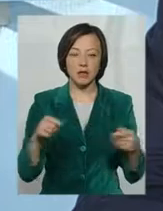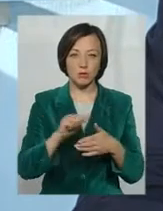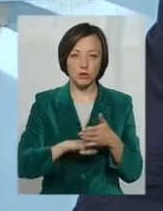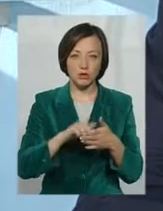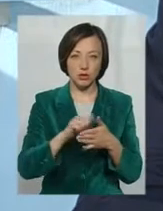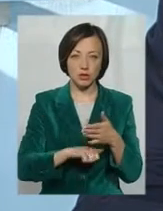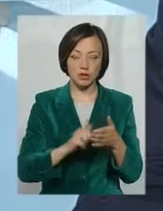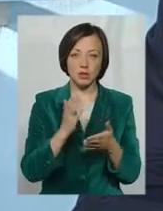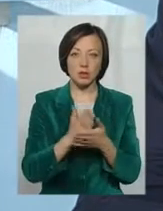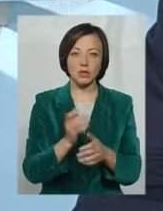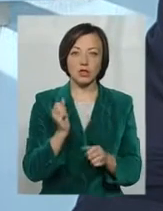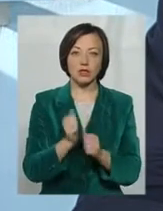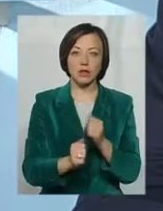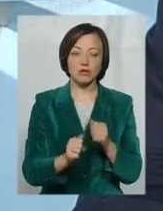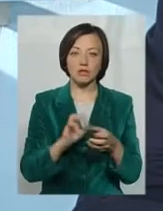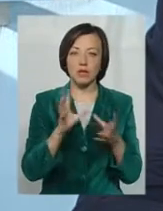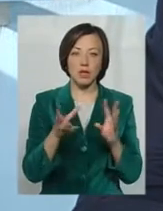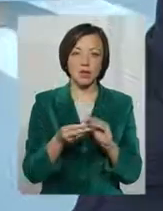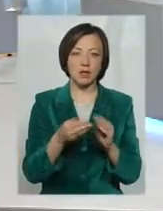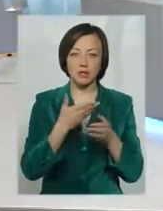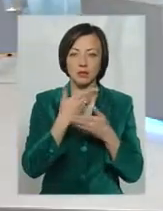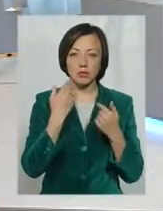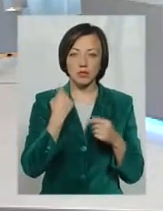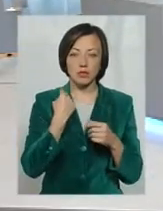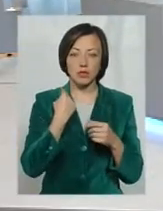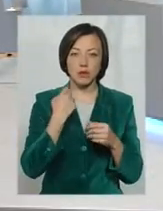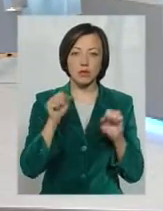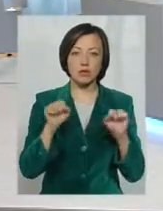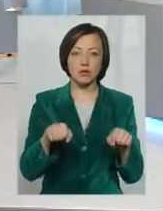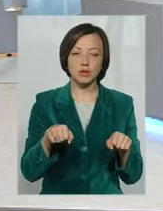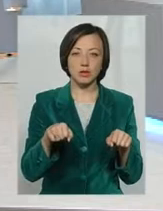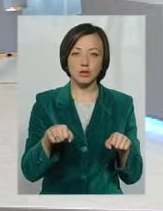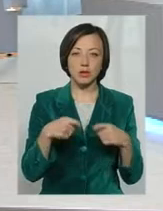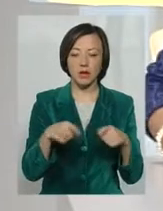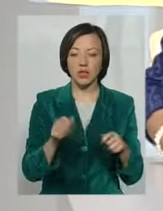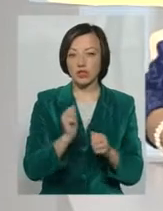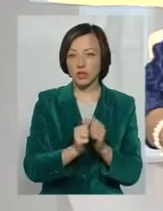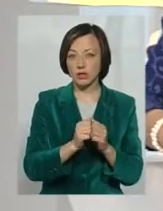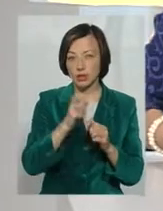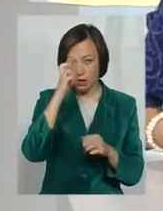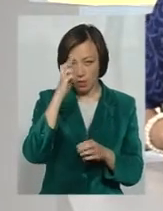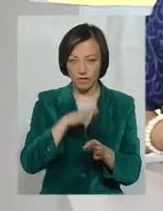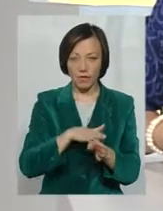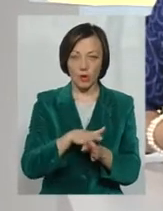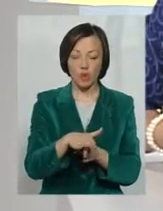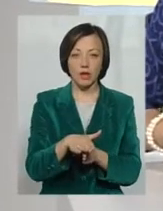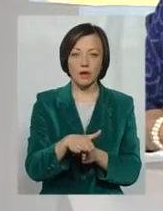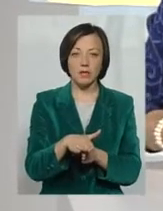причин. Дуже часто, взагалі немає обожника майна, яке можна було б реалізувати. А дуже часто державний